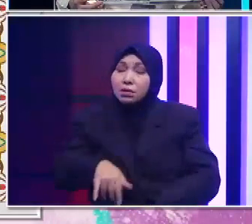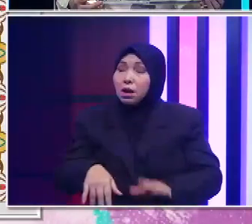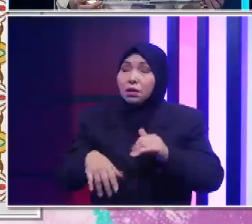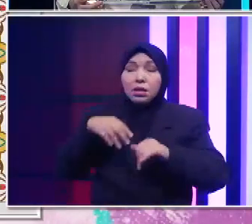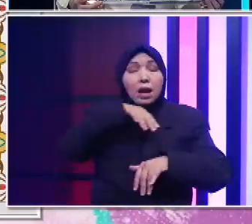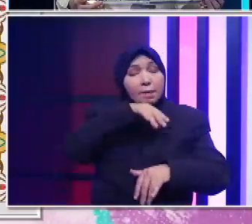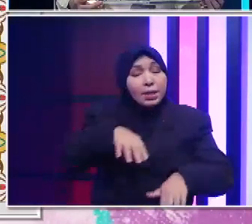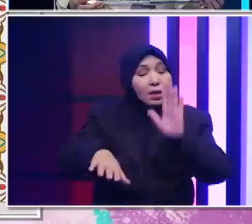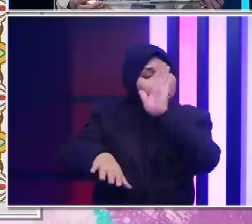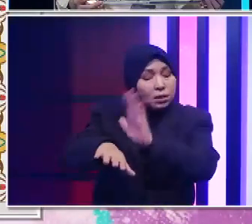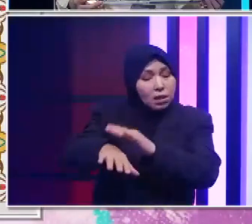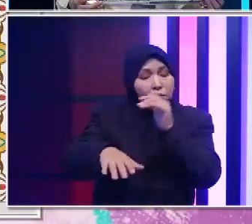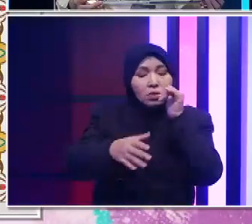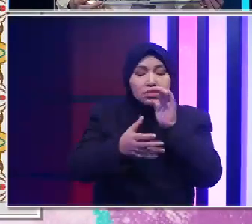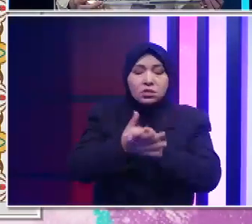wa'ala